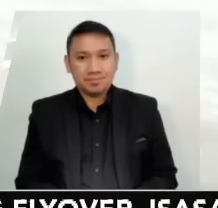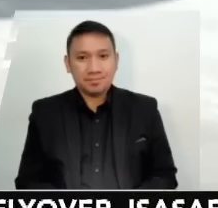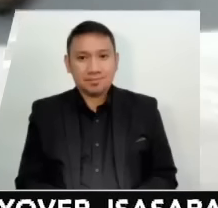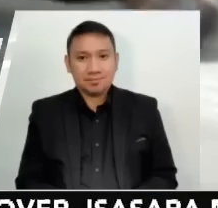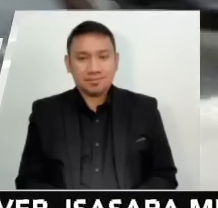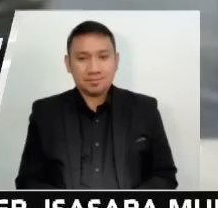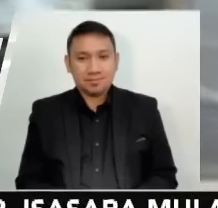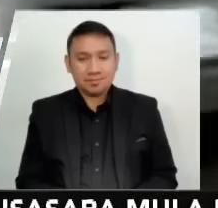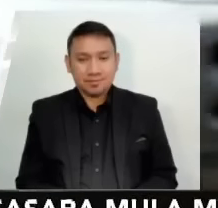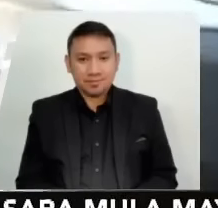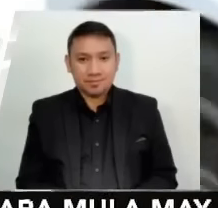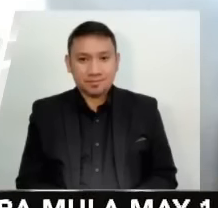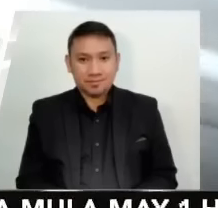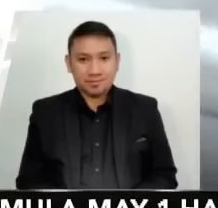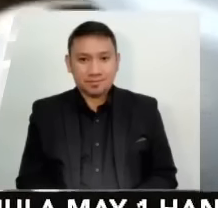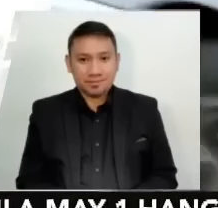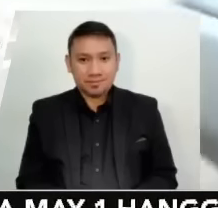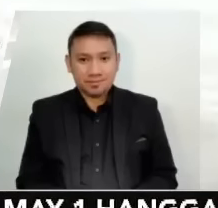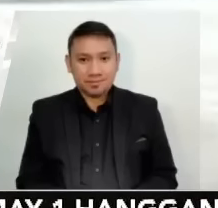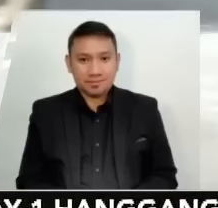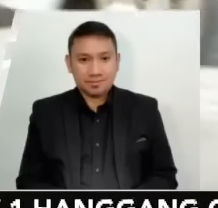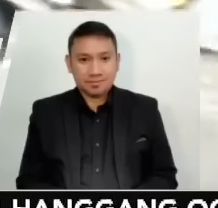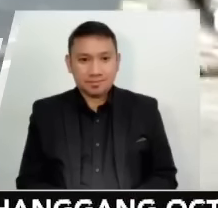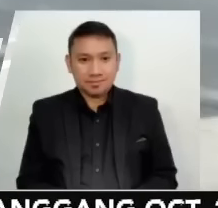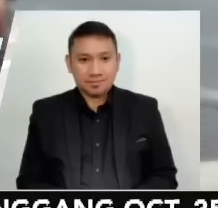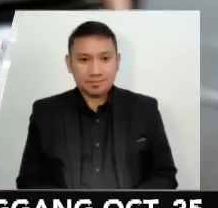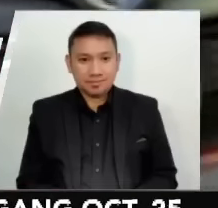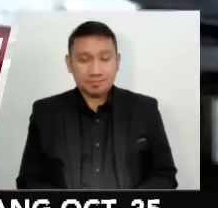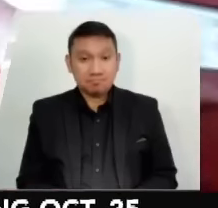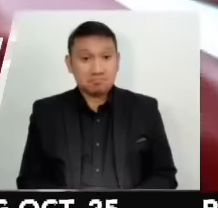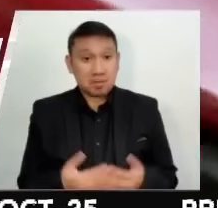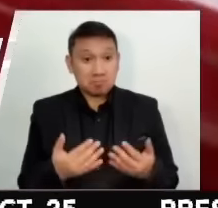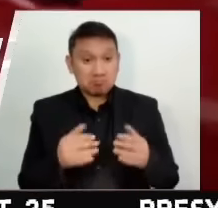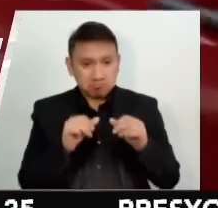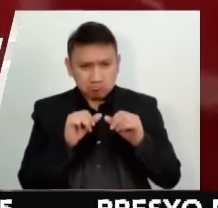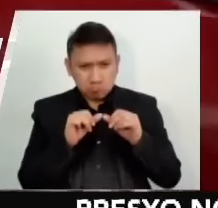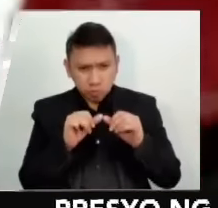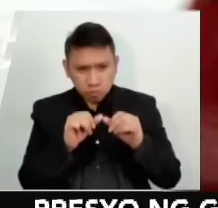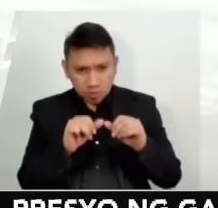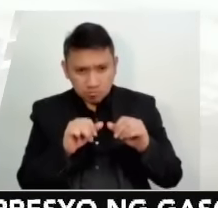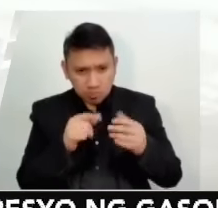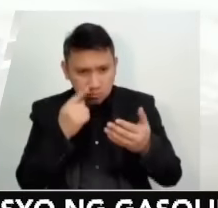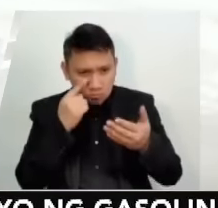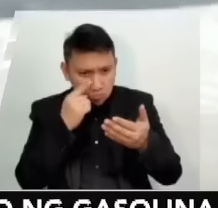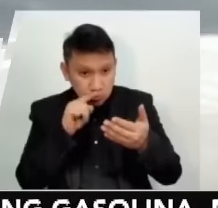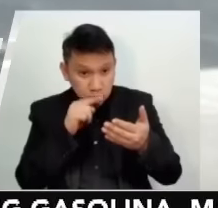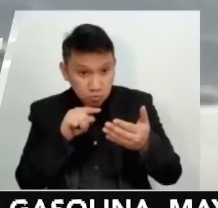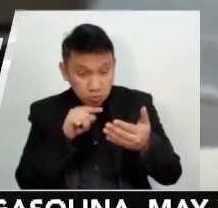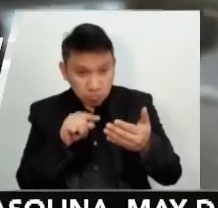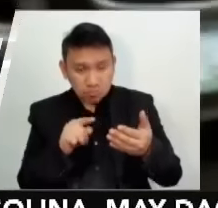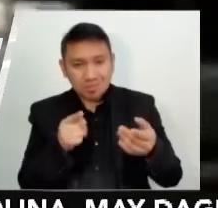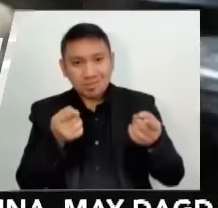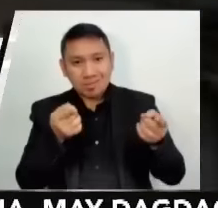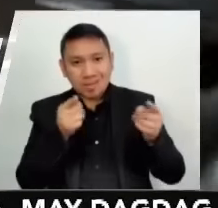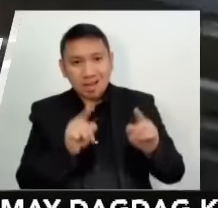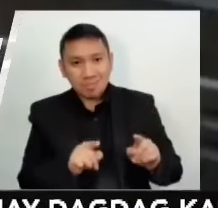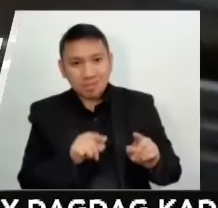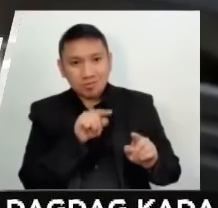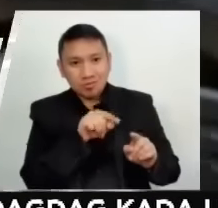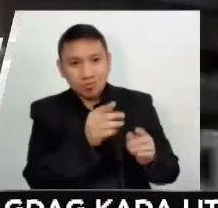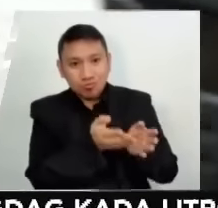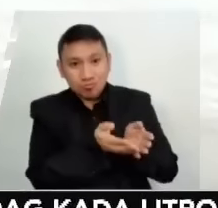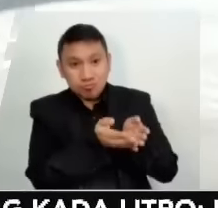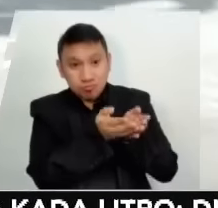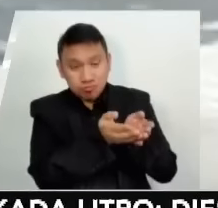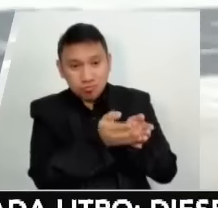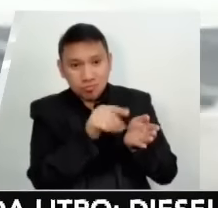James Igan inimis sigan pa ng bure fire protection na botas yung nangyaring sunog sa bahagi ng isang kinukumpuni fishing